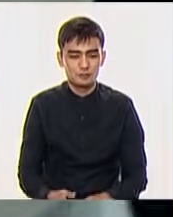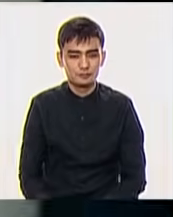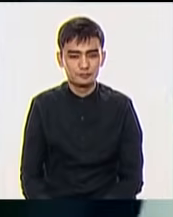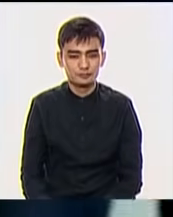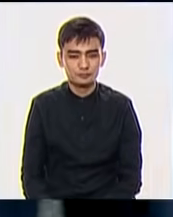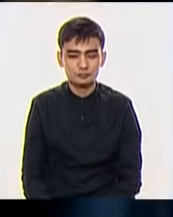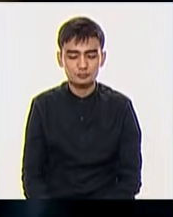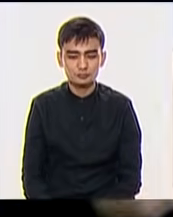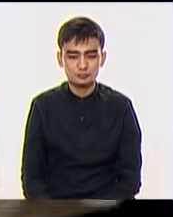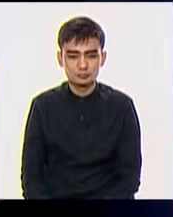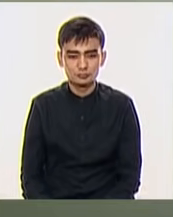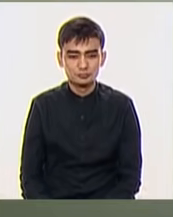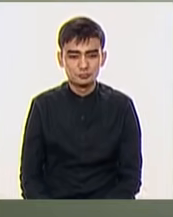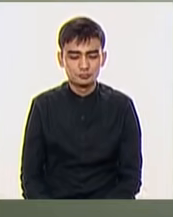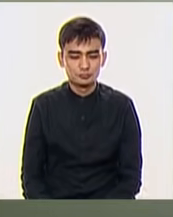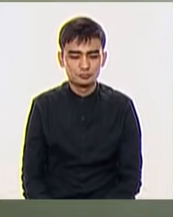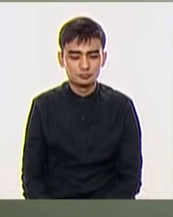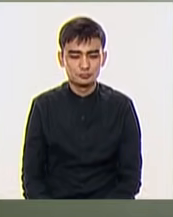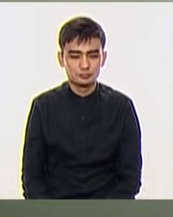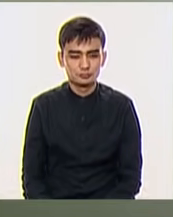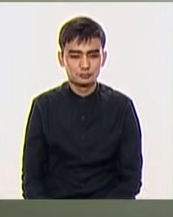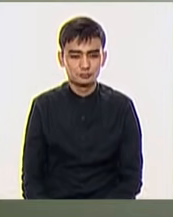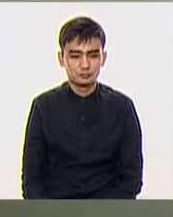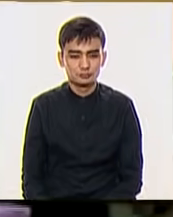Жанна Тайтенова, Сергей Шуйский, Информбюро, Алматы.